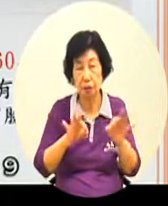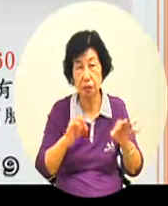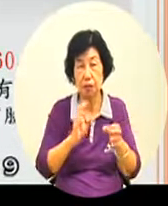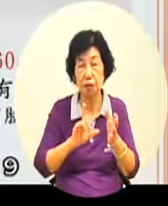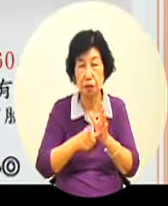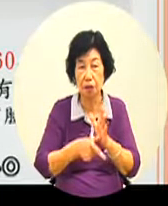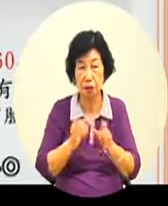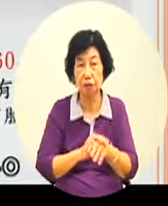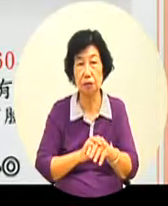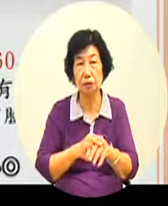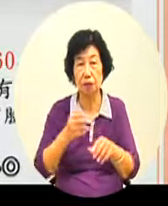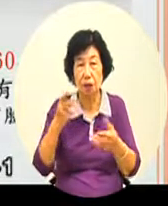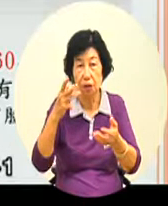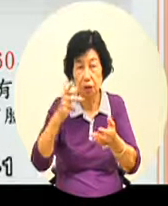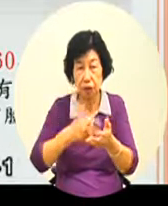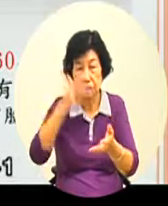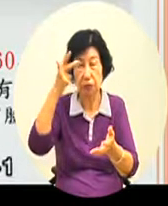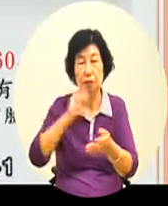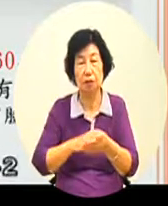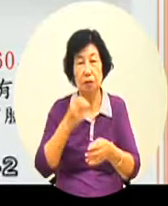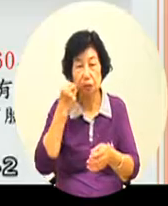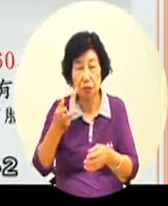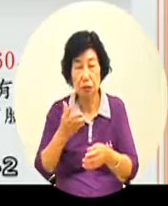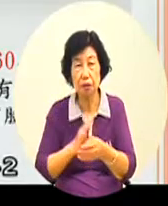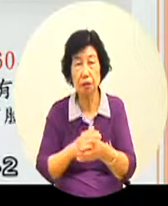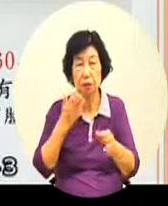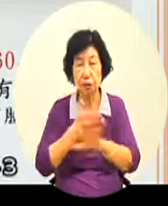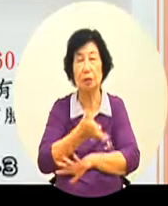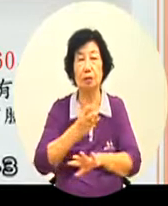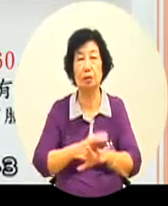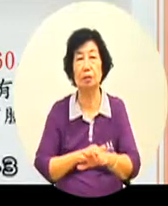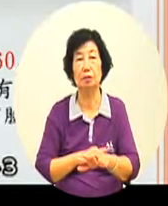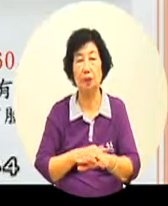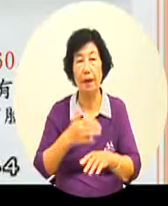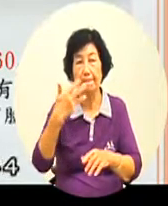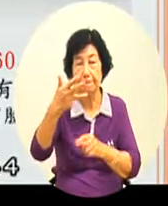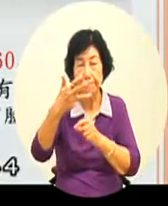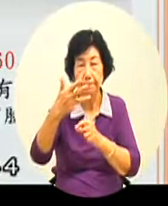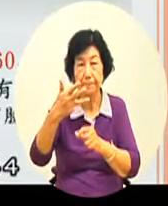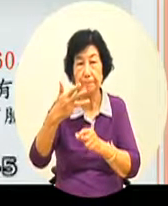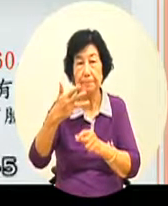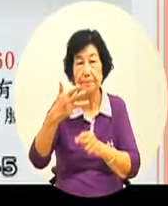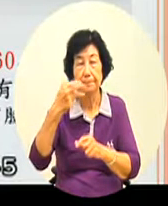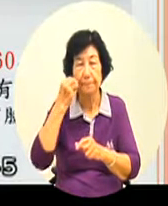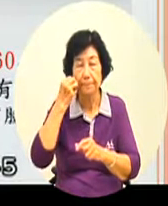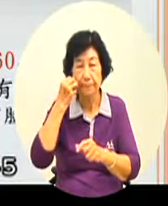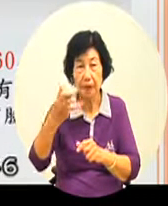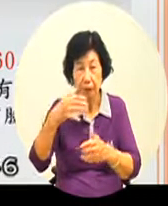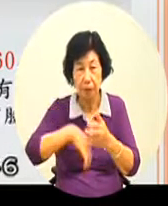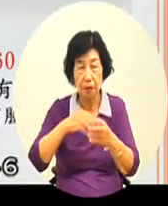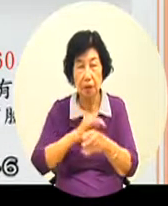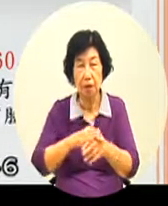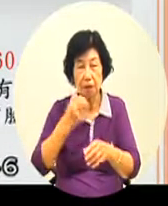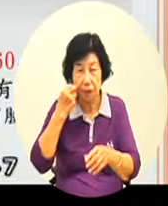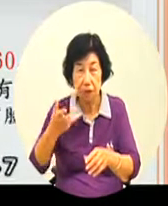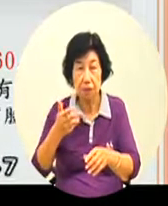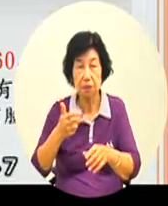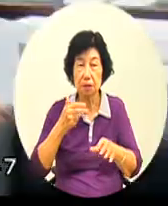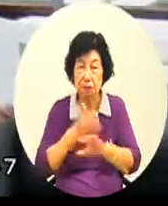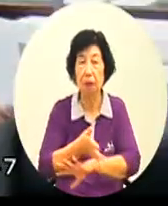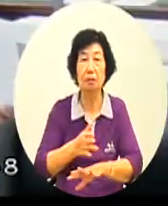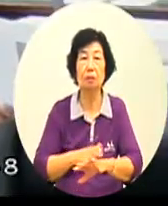46小时，有七次就是七个月是超过的，八个月来的有七个月是超过。那这样子的状况，劳工局自己要不要